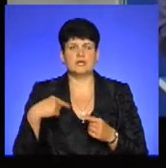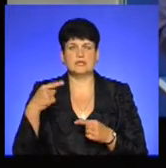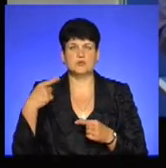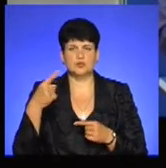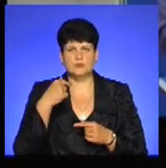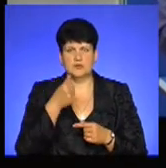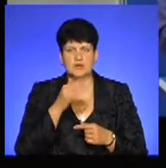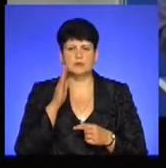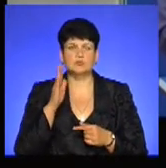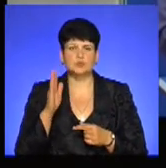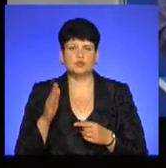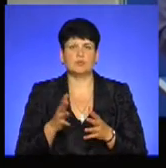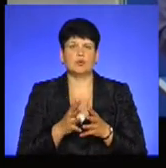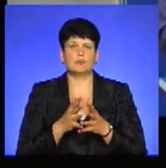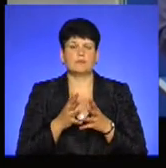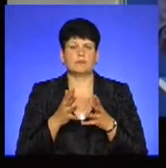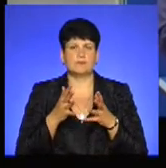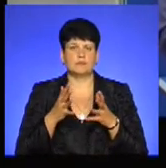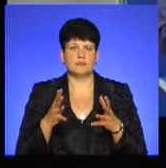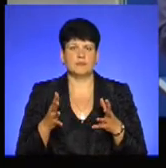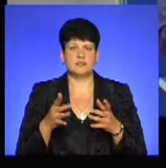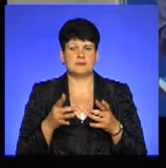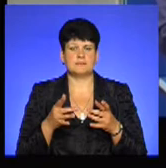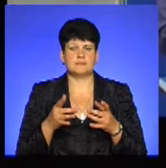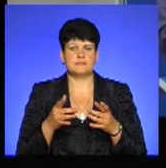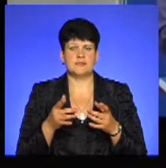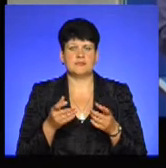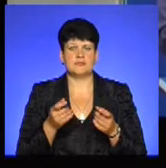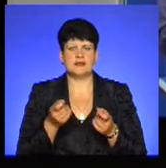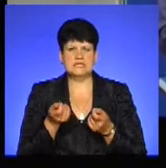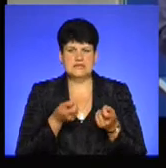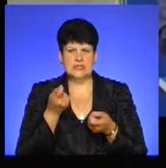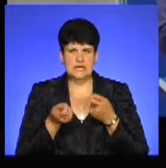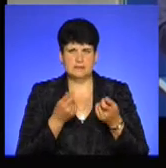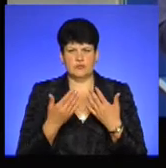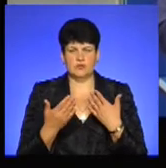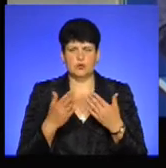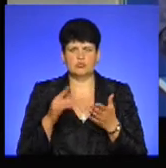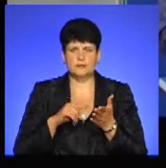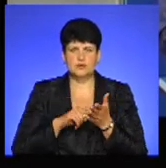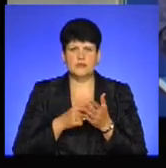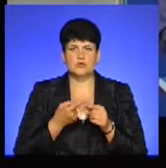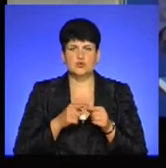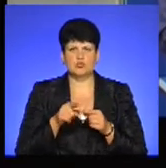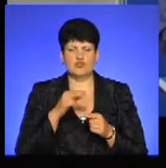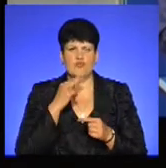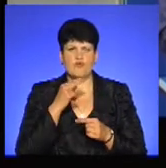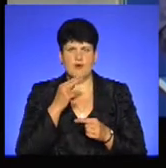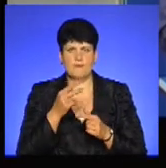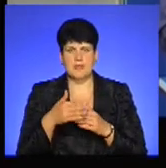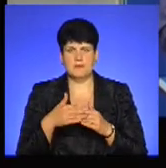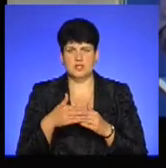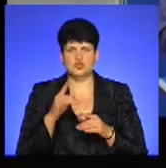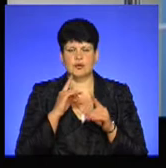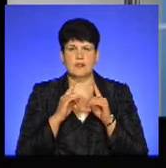року будемо більш так прискіпливо відноситися і будемо акцентувати на цьому увагу на найближчих